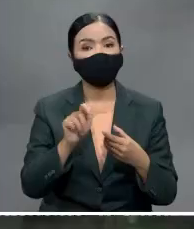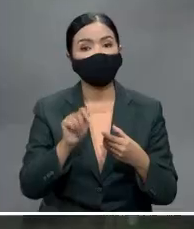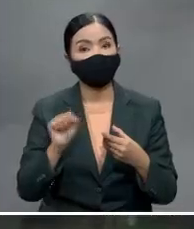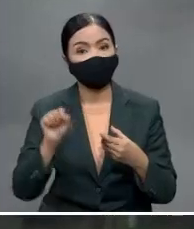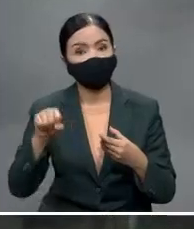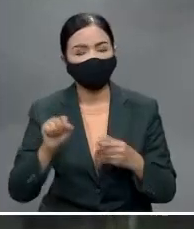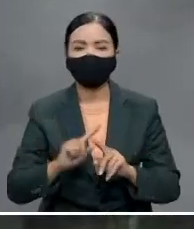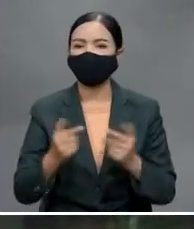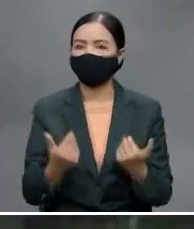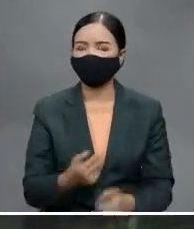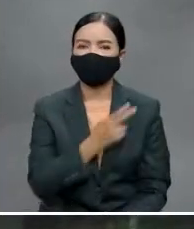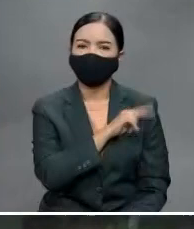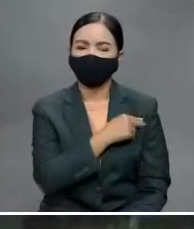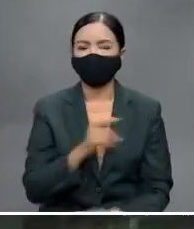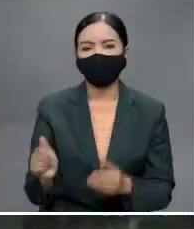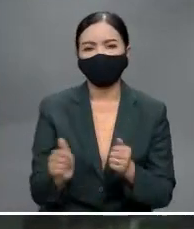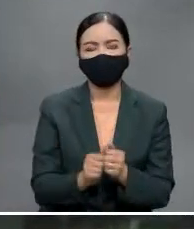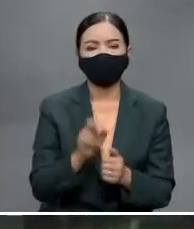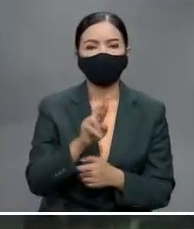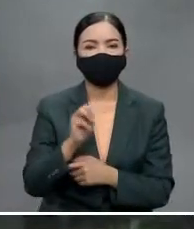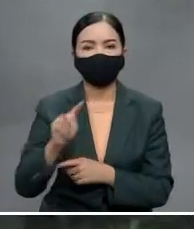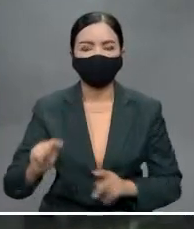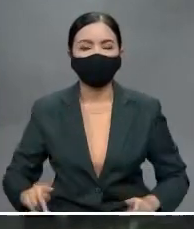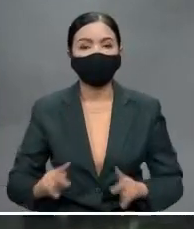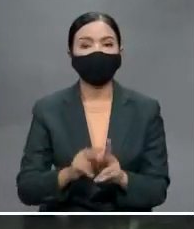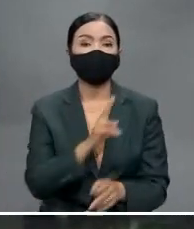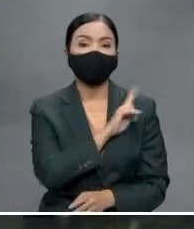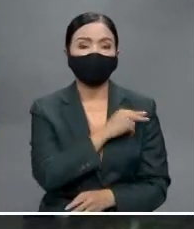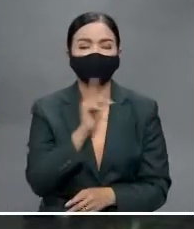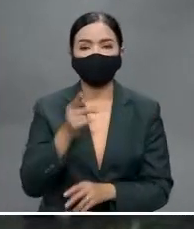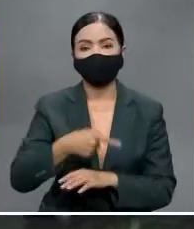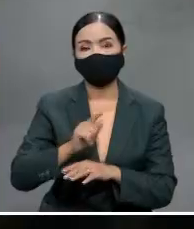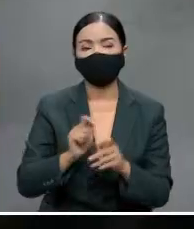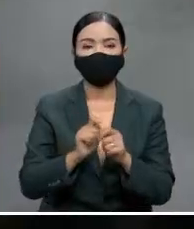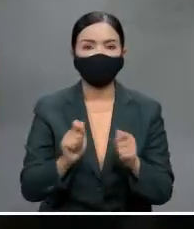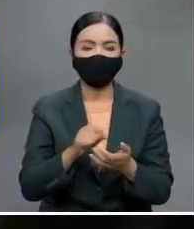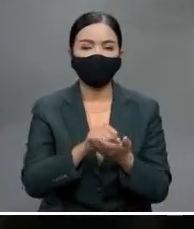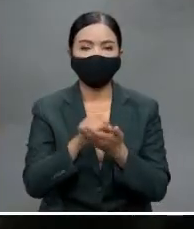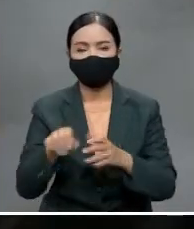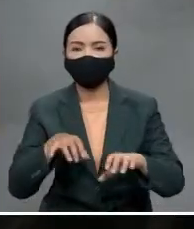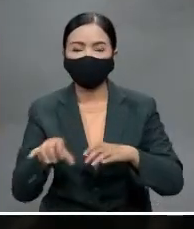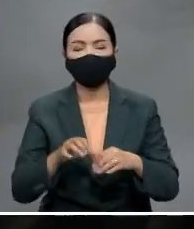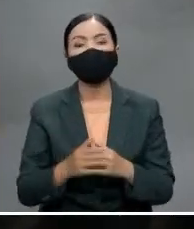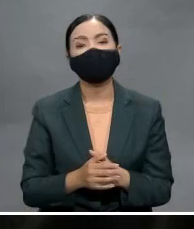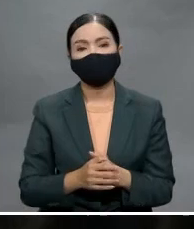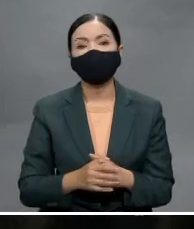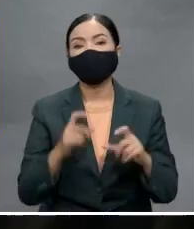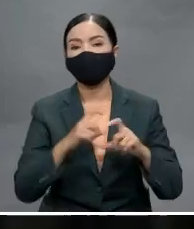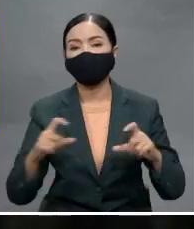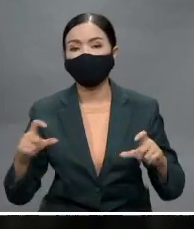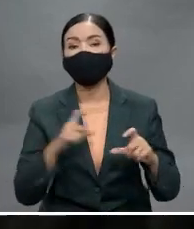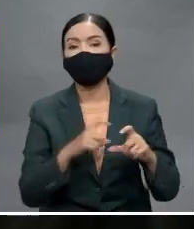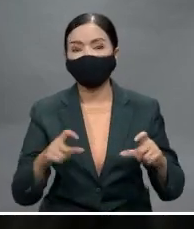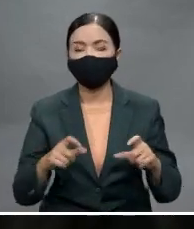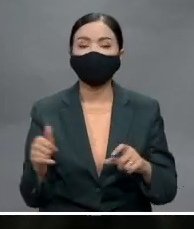โสภณเมฆธนนะคะผู้ช่วยรัฐมนตรีประจำกระทรวงสาธารณสุขในฐานะประธานอนุกรรมการอำนวยการบริหารจัดการการให้วัคซีน